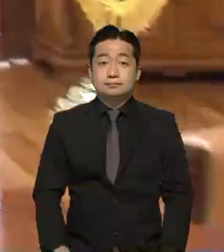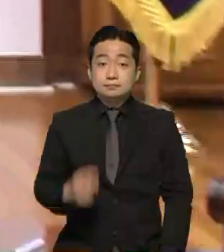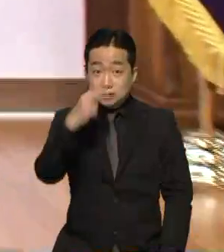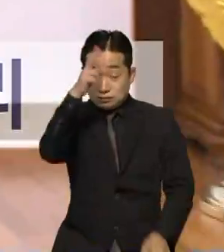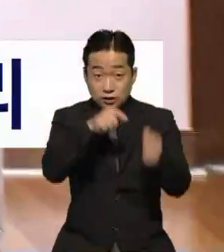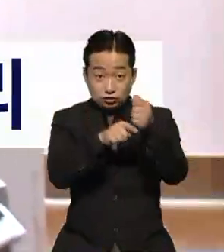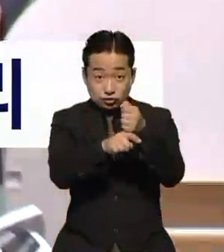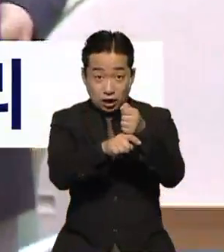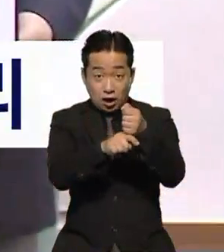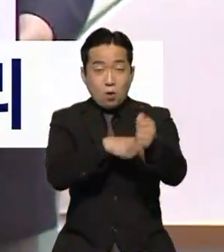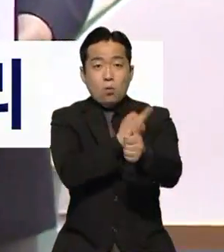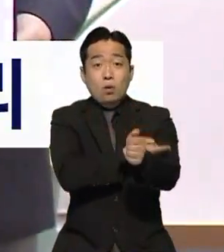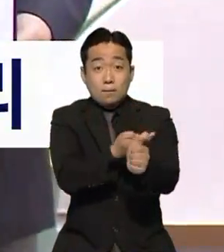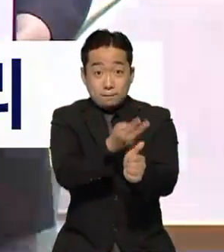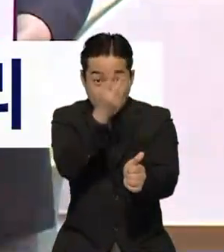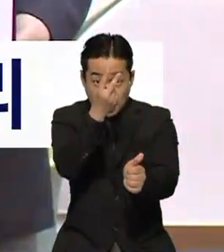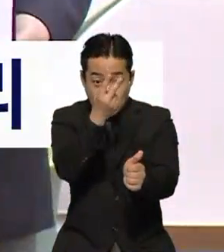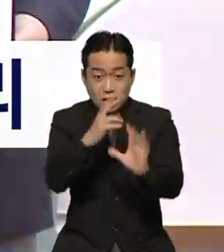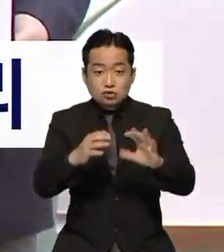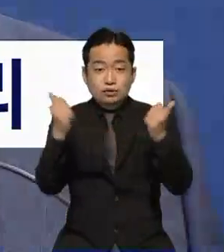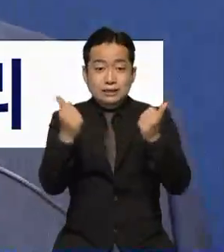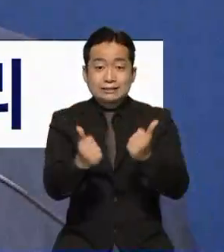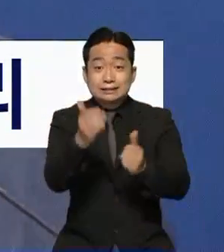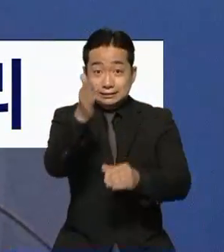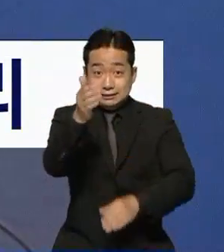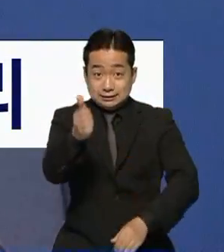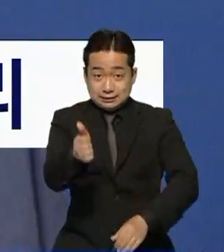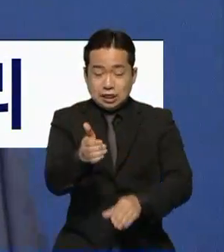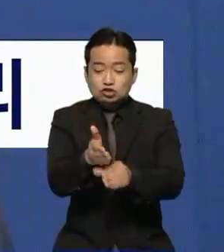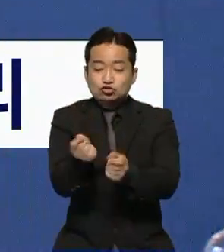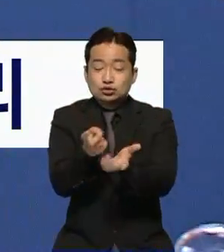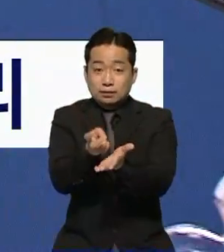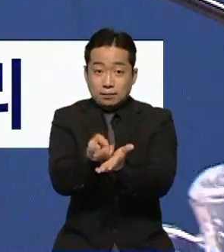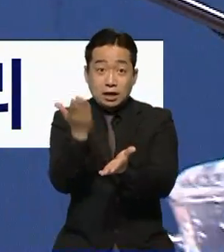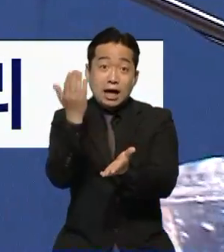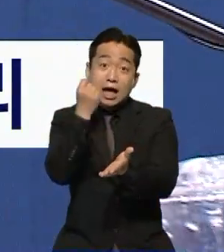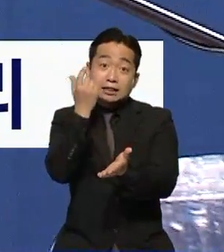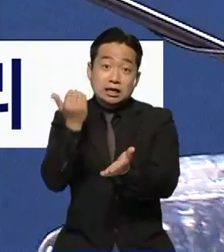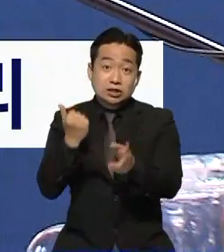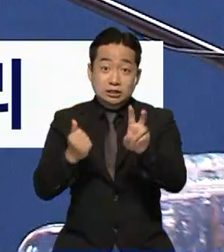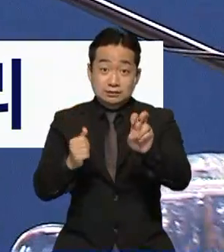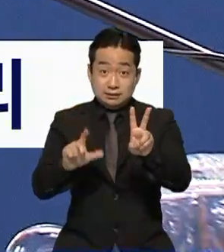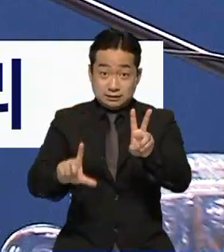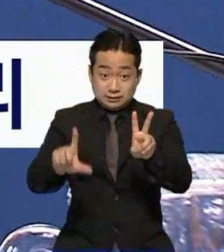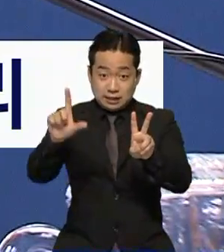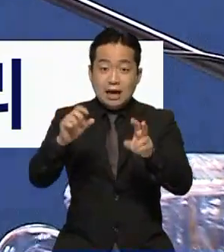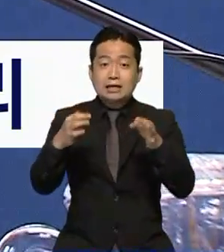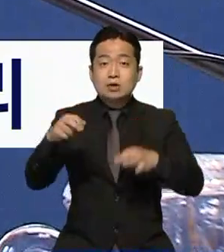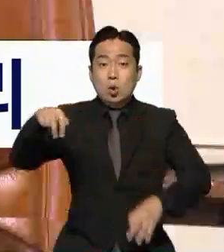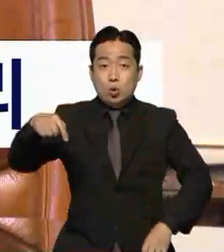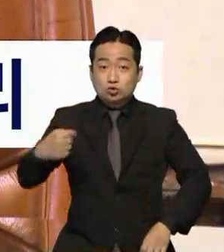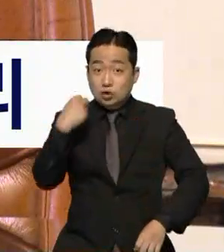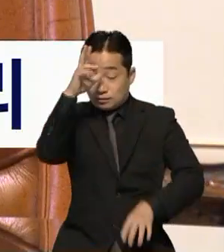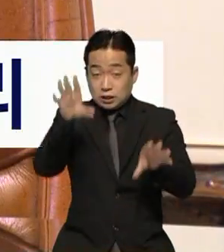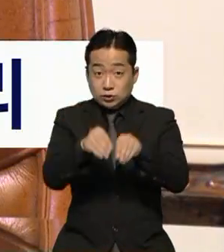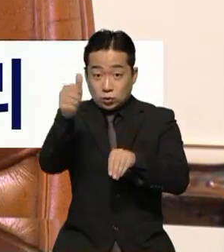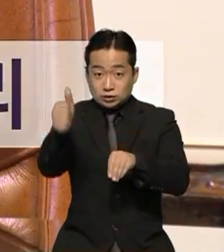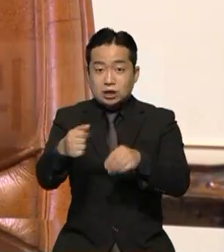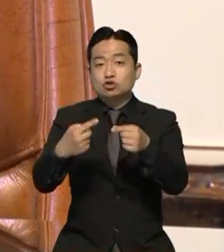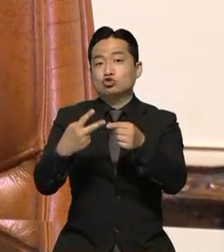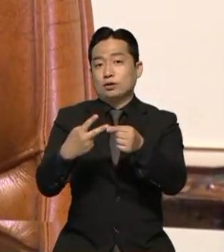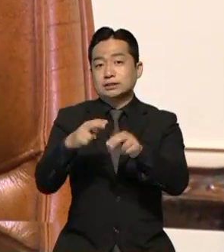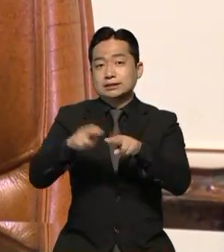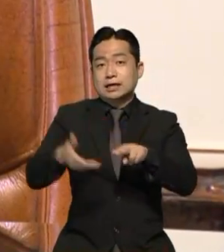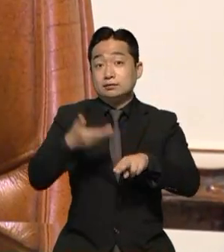검찰 수사권 폐지를 담은 국회의장 중재안이 발표되던 지난달 22일, 김오수 검찰총장이 던진 두 번째